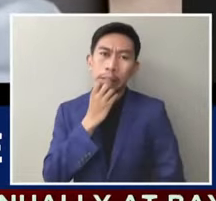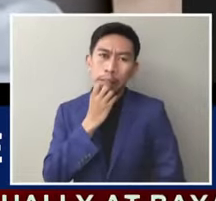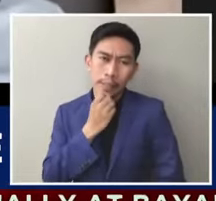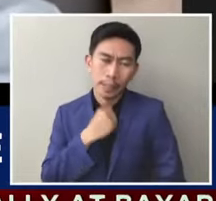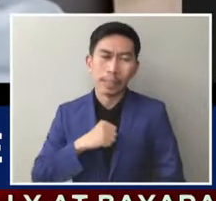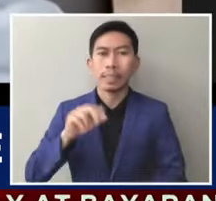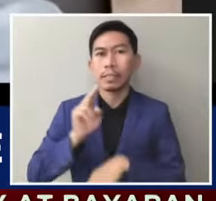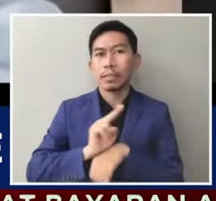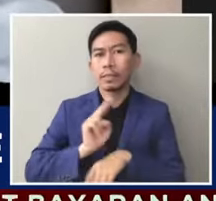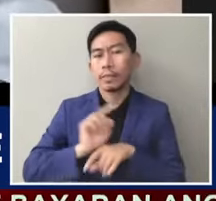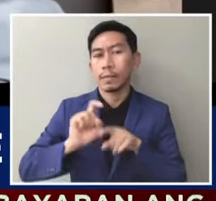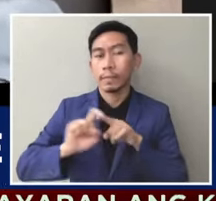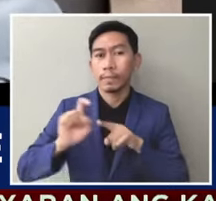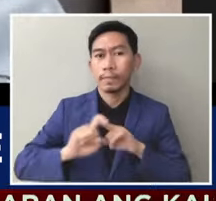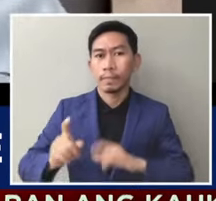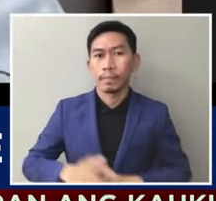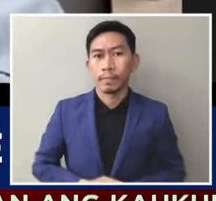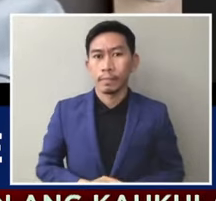alam, no?